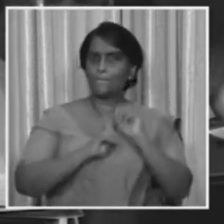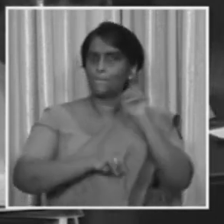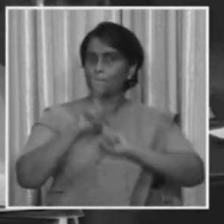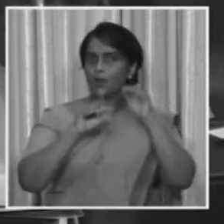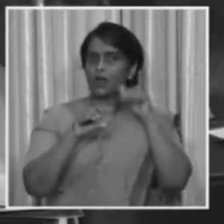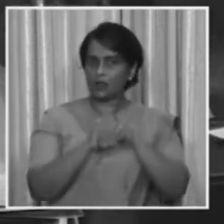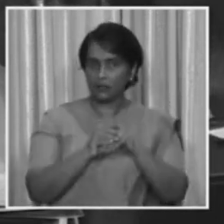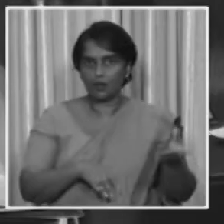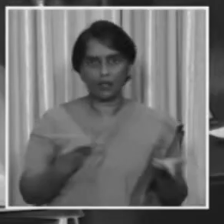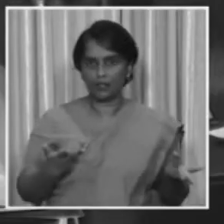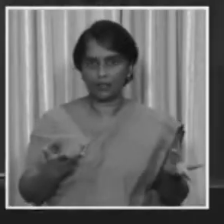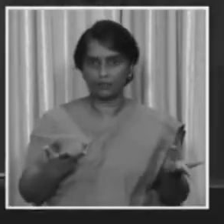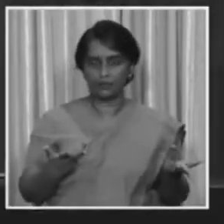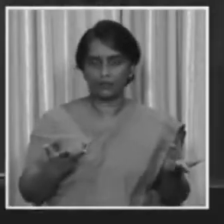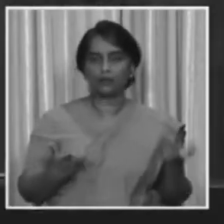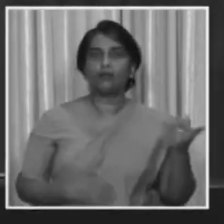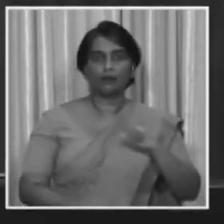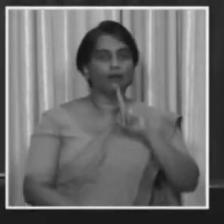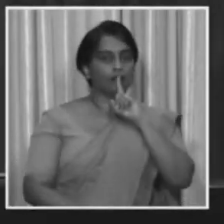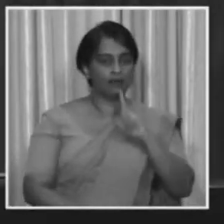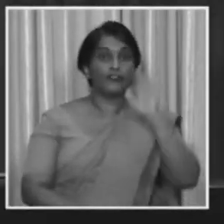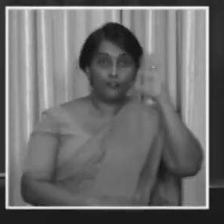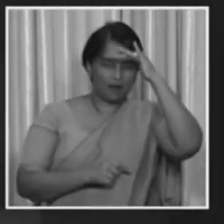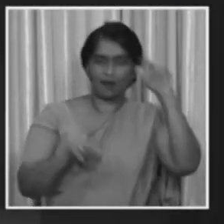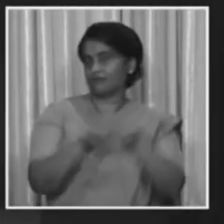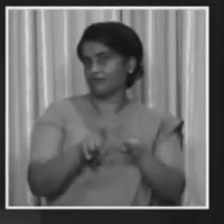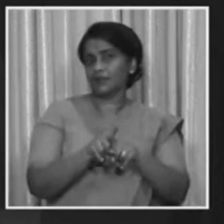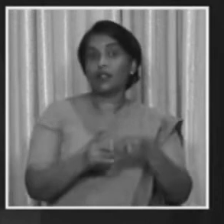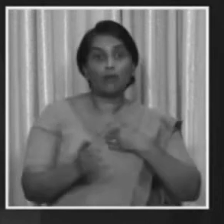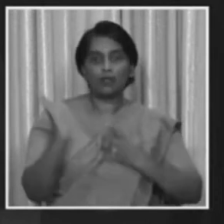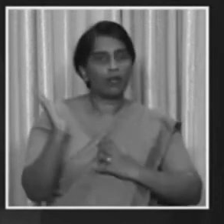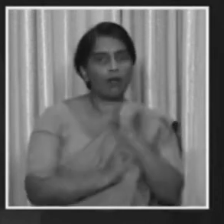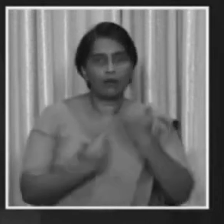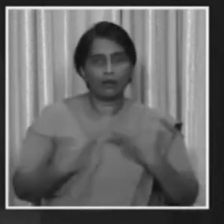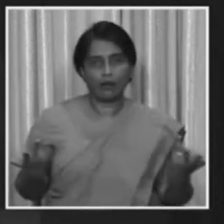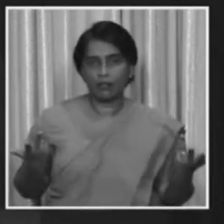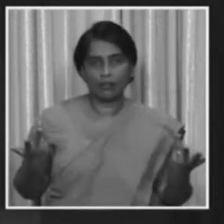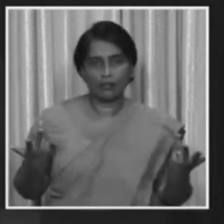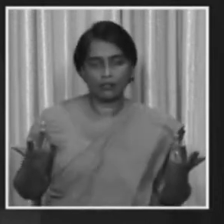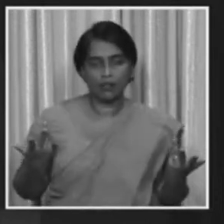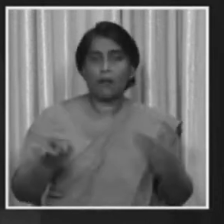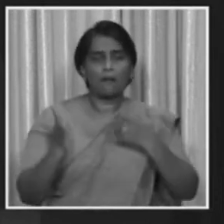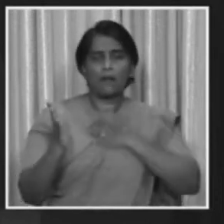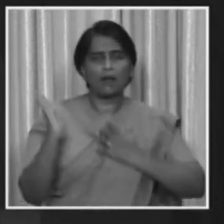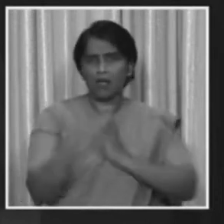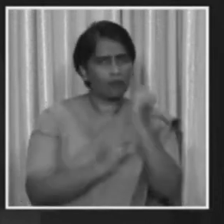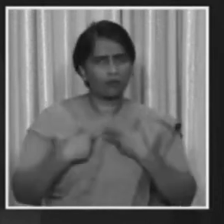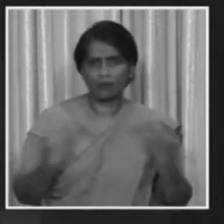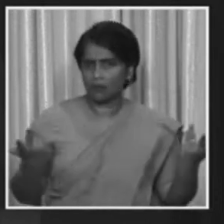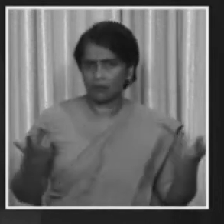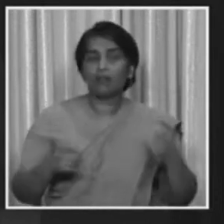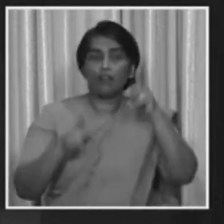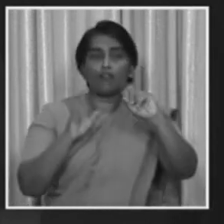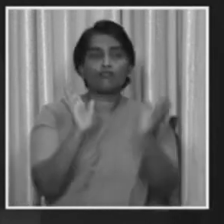පාර්ලිමේන්තුව තුළ විශේෂ තැනක් නැහැ කියලාද? ඒක නෙමෙයි කියන්නේ. විශේෂ තැනක් තියෙනවා කියලානේ. මට අයිතියක් නැද්ද? ඔය කියන්නේ මට අයිතියක් නැද්ද? ඔය කියන්නේ මේ